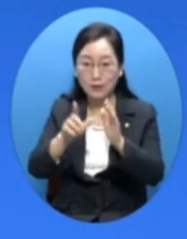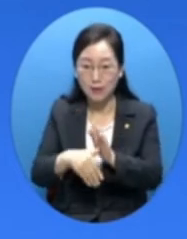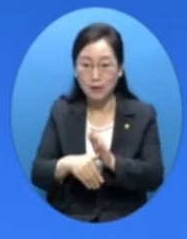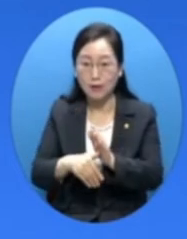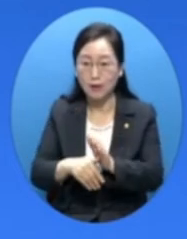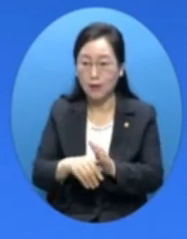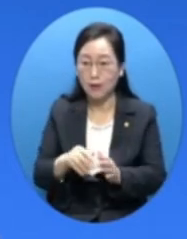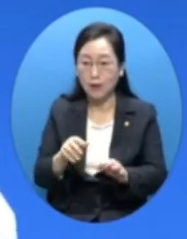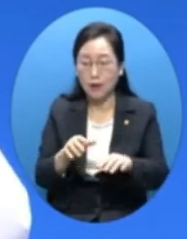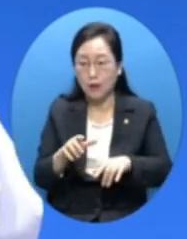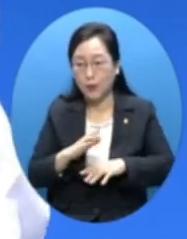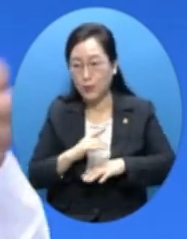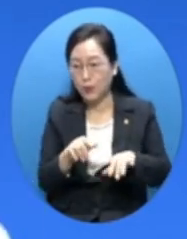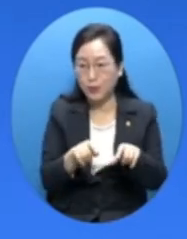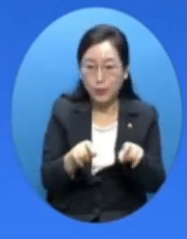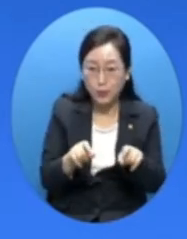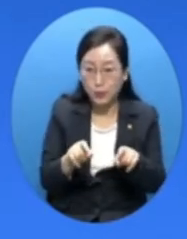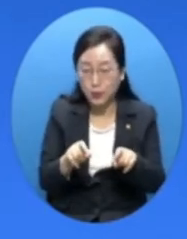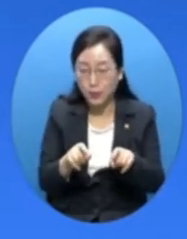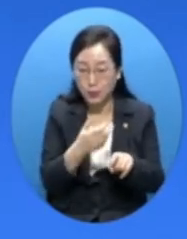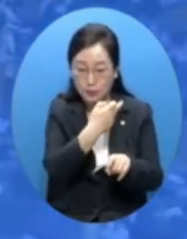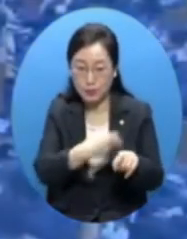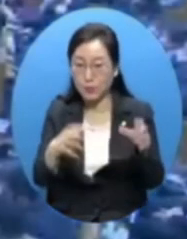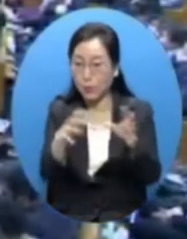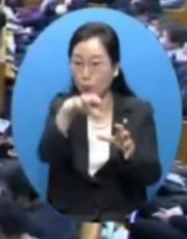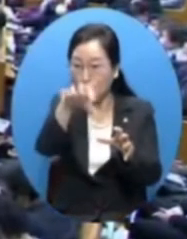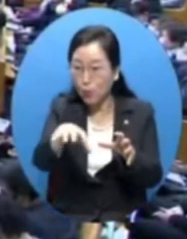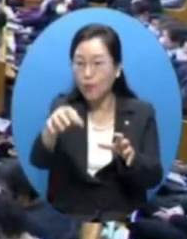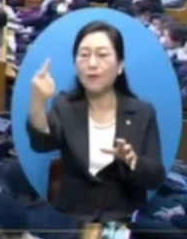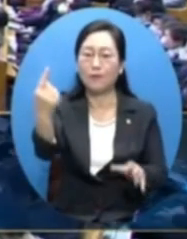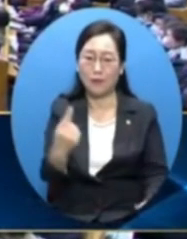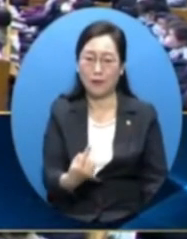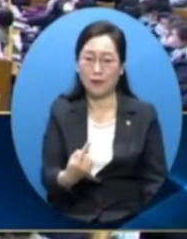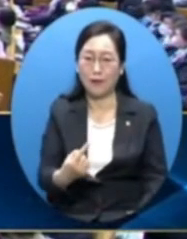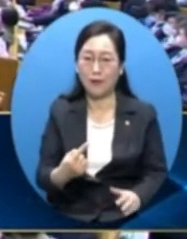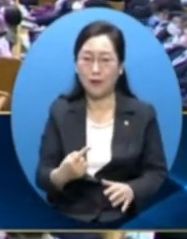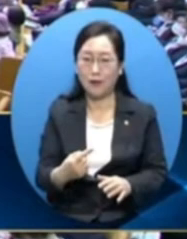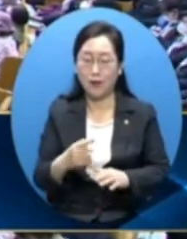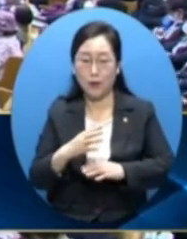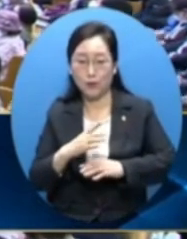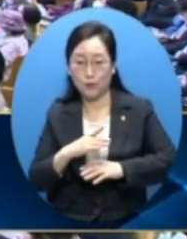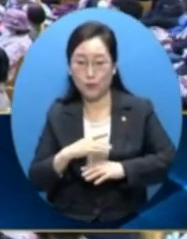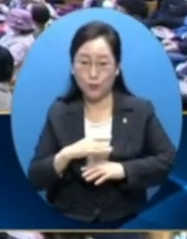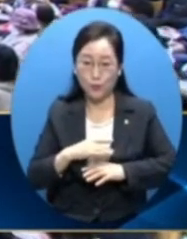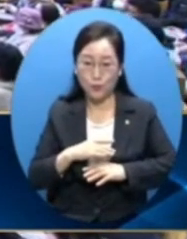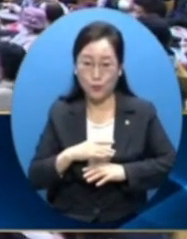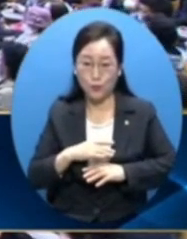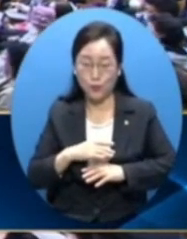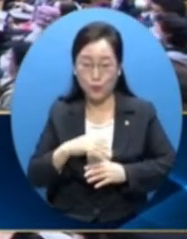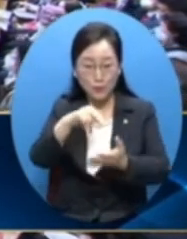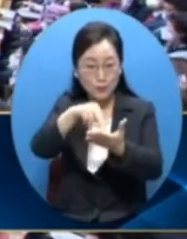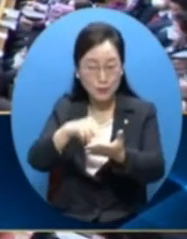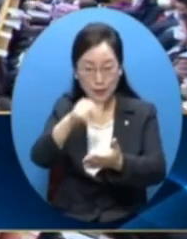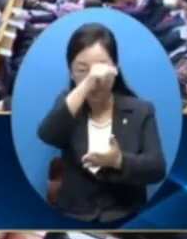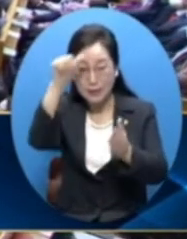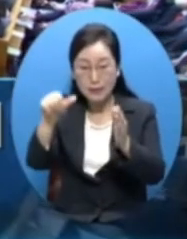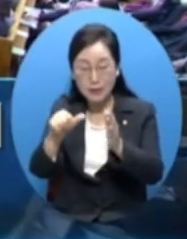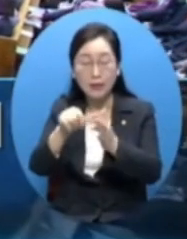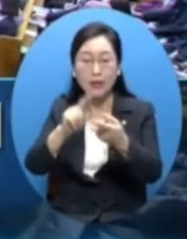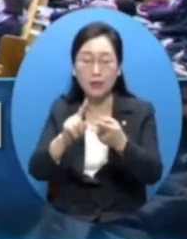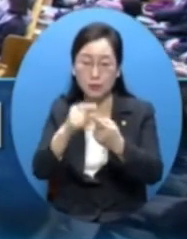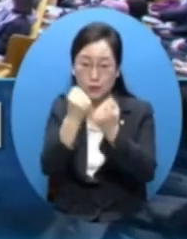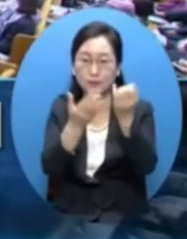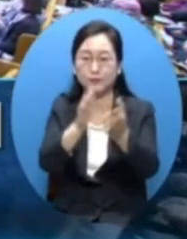두려움에 떨고 있던 제자들에게 나타나셨습니다. 두려움에 떨고 있는 인생에 대해서 먼저 생각해 보기 원합니다. 요한복음 6장